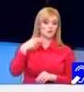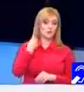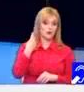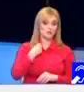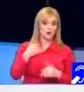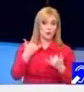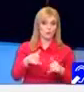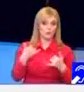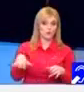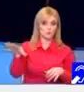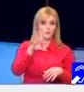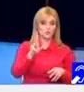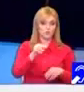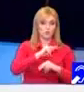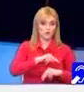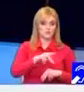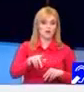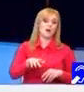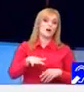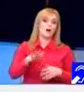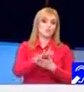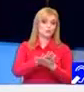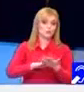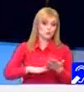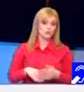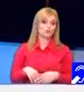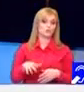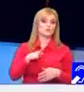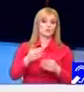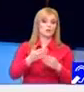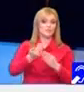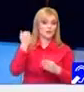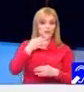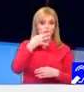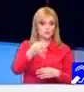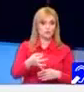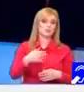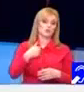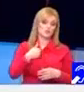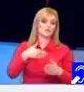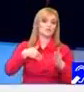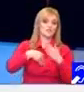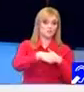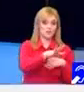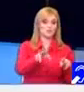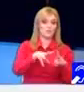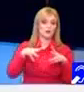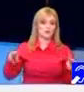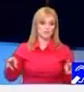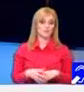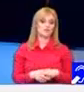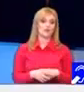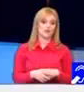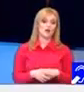anunțându-și demisia din Parlament și Guvern. El și-a cerut scuze pentru că a întârziat la dezbaterile din Camera Superioară a Legislativului. Câteva ore